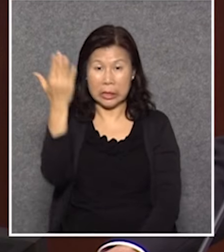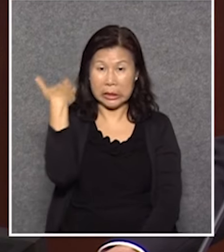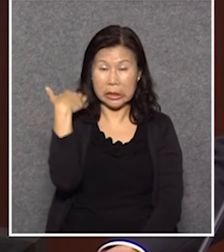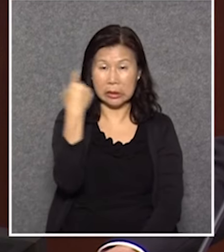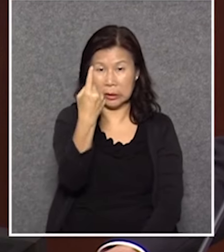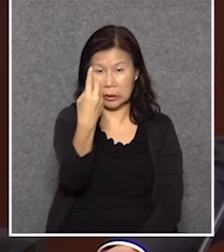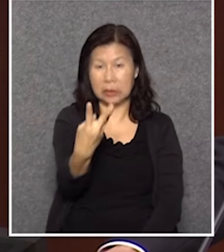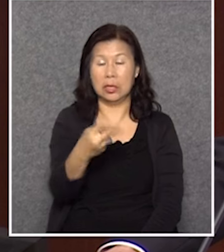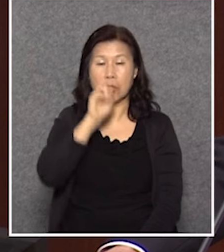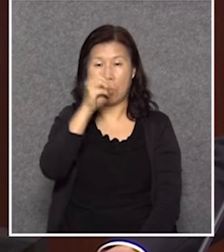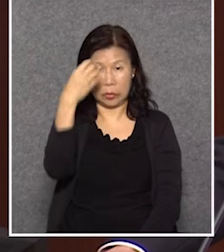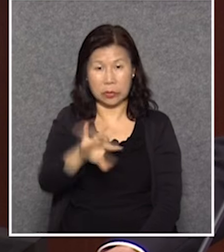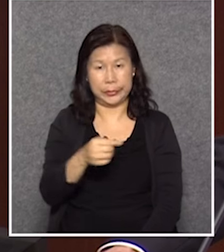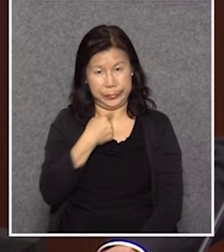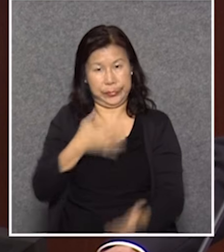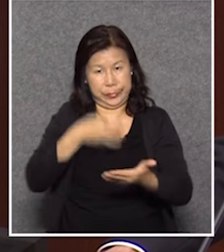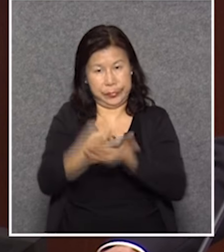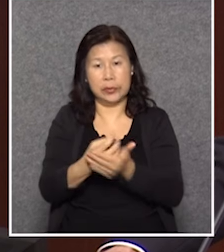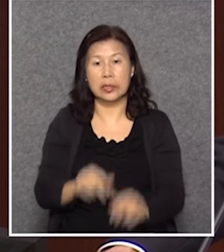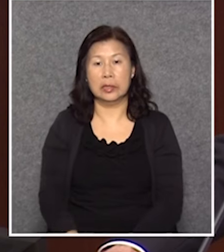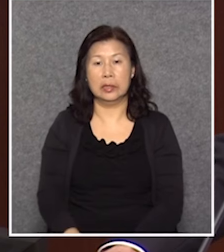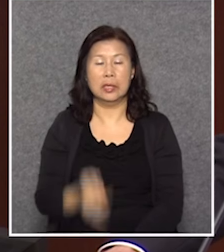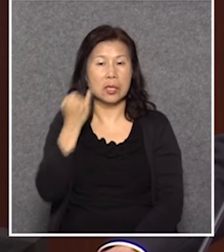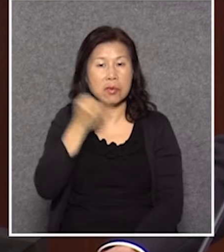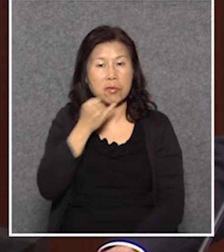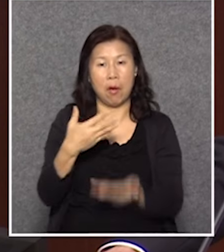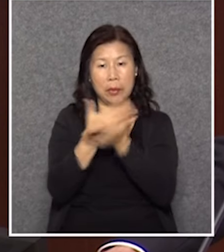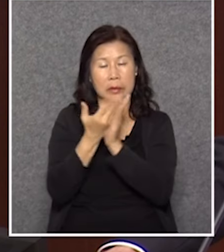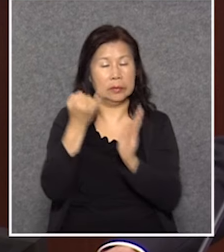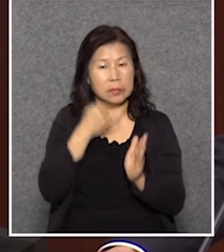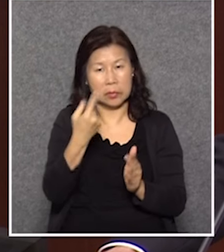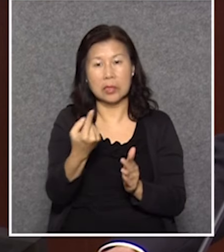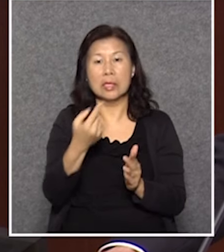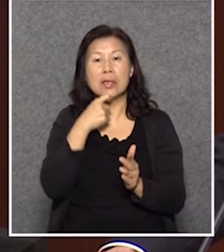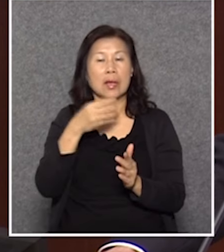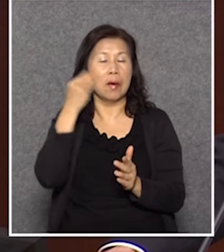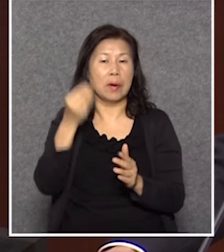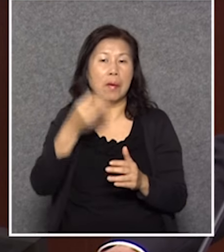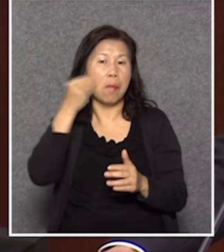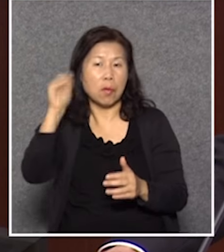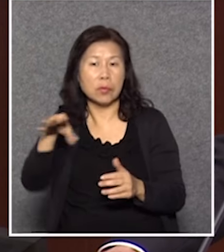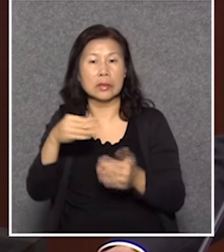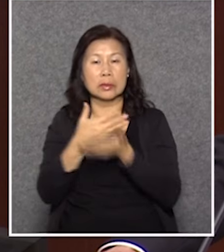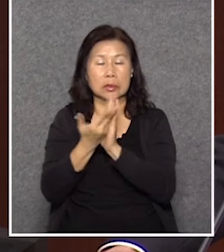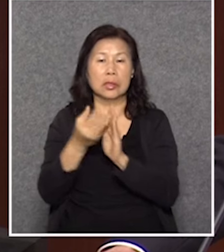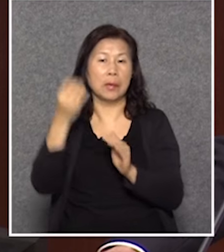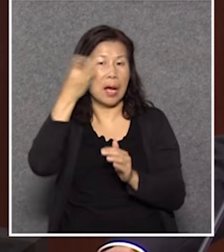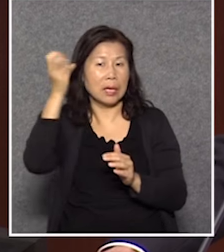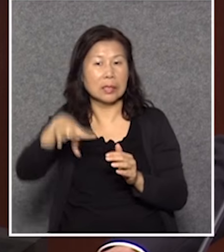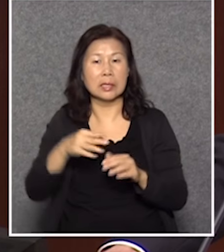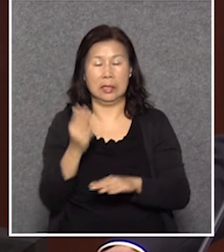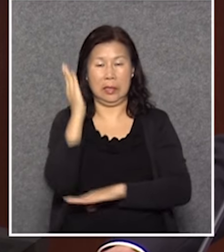提醒過議員，有些極端粗鄙的帶有侮辱性的說話，就算他發言的議